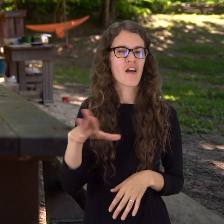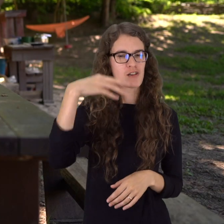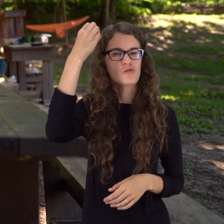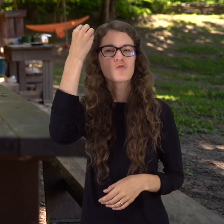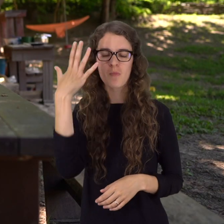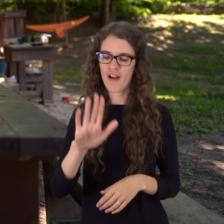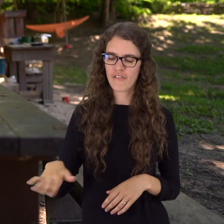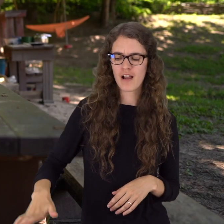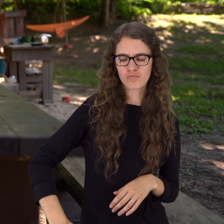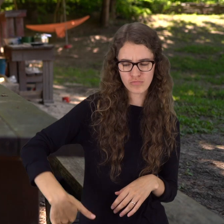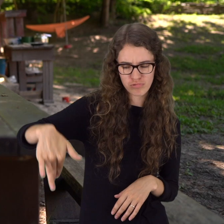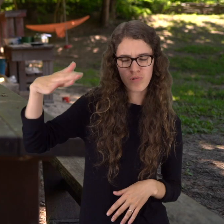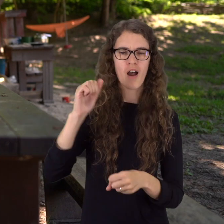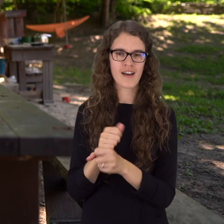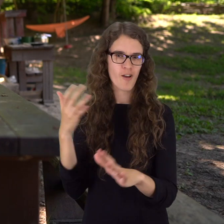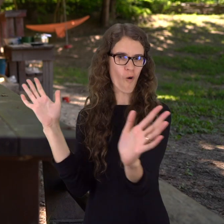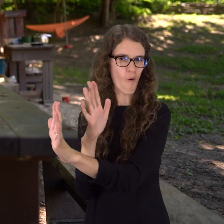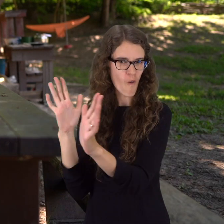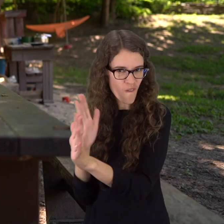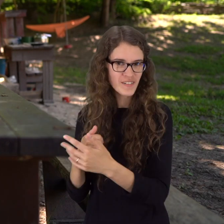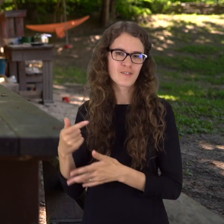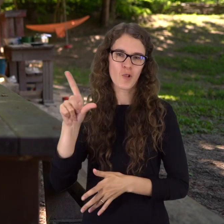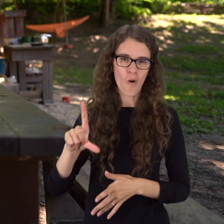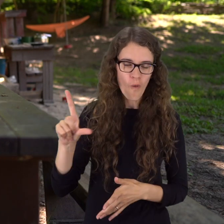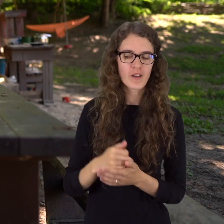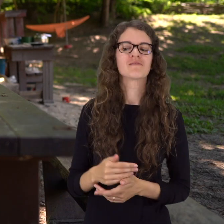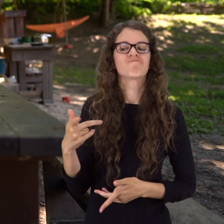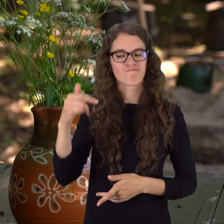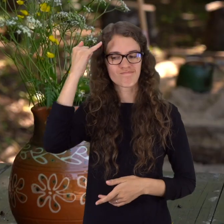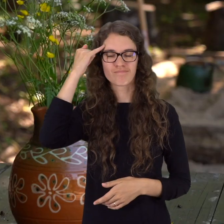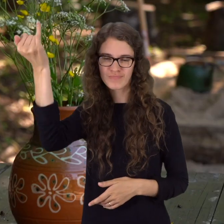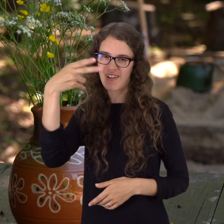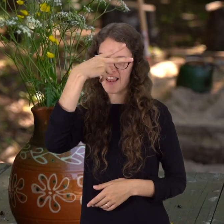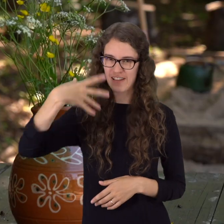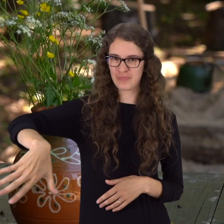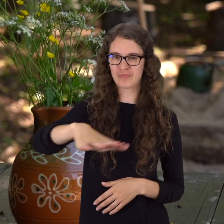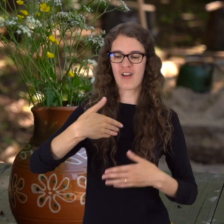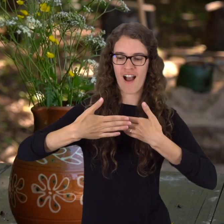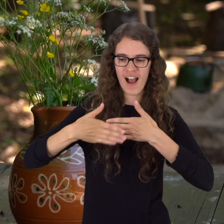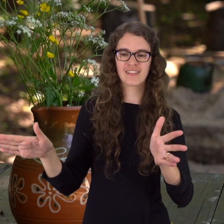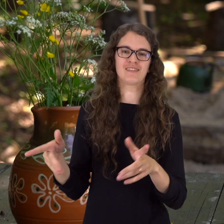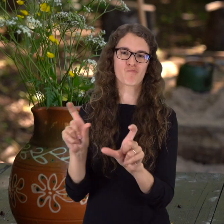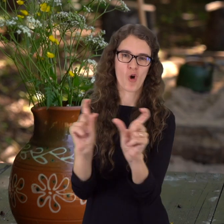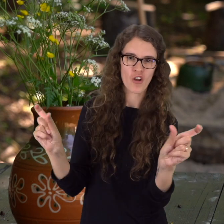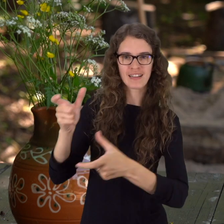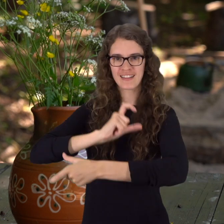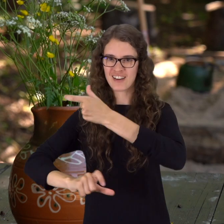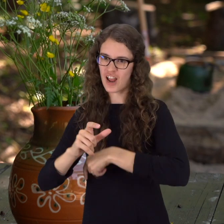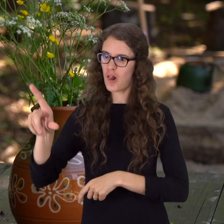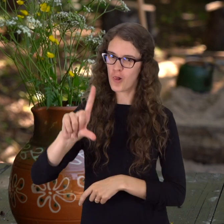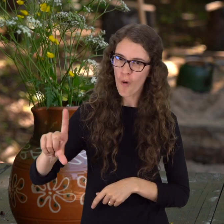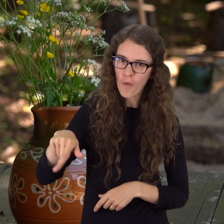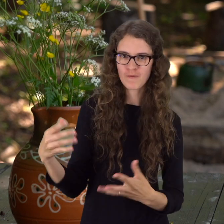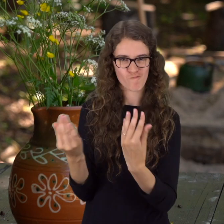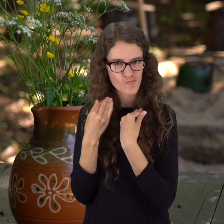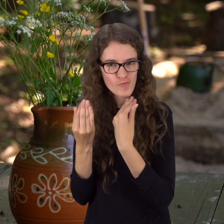oro naudą augančiam organizmui, Lietuvoje įkurti lauko darželiai ir mokykla, kur moksleiviai visą dieną praleidžia gryname ore, o